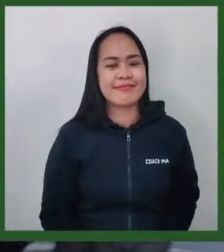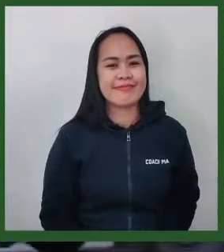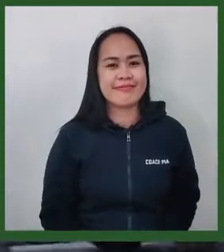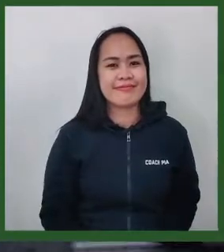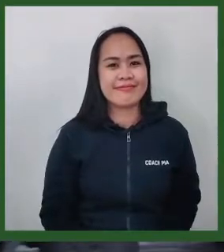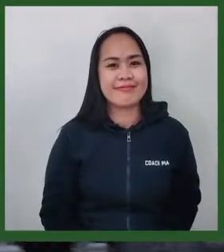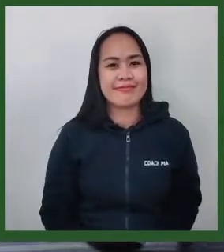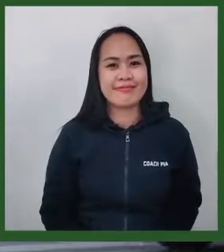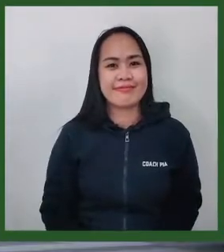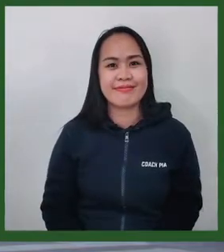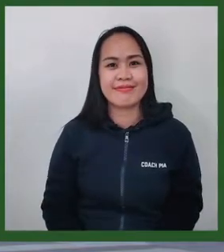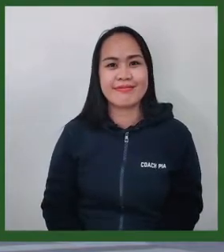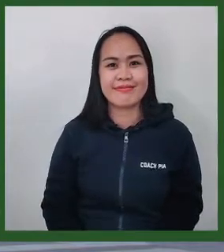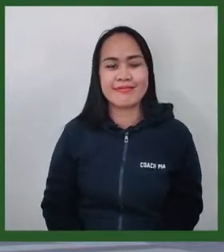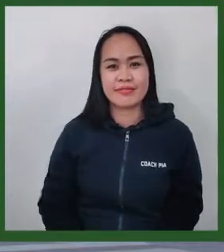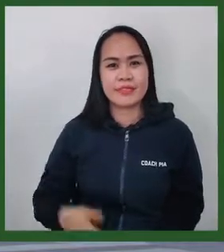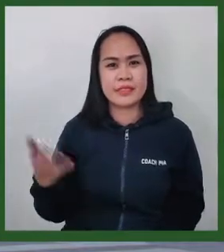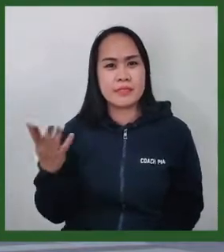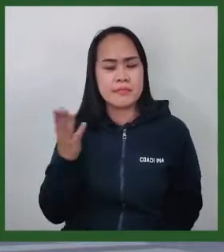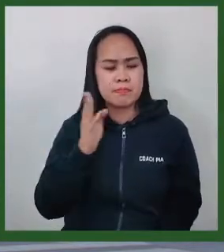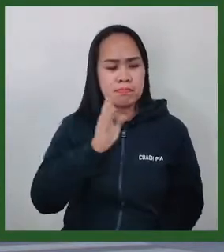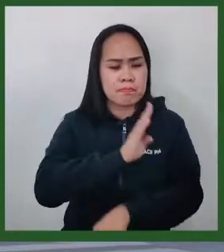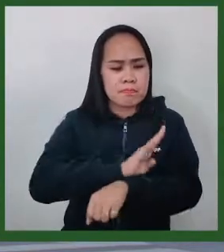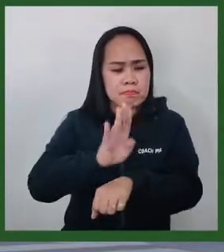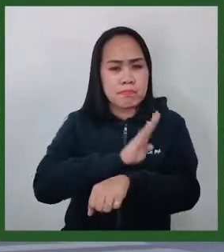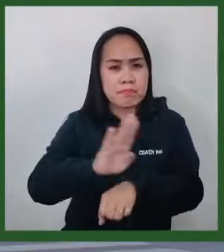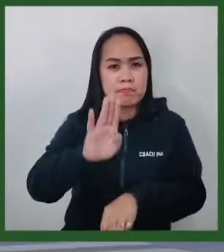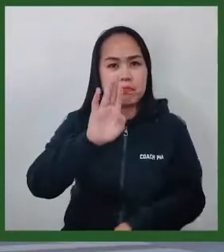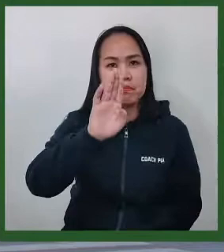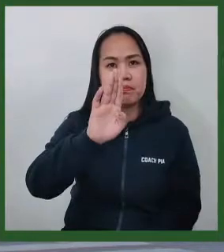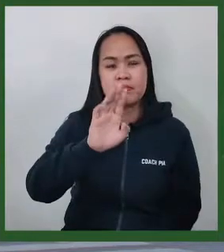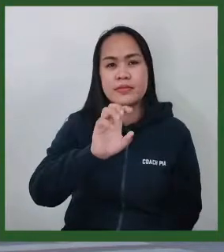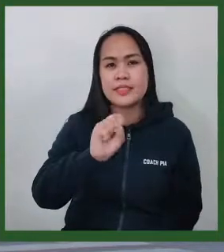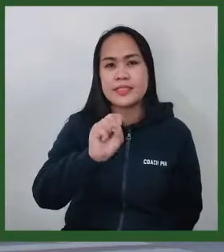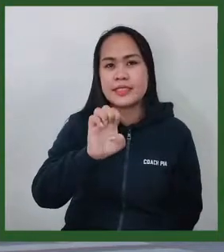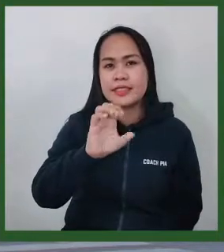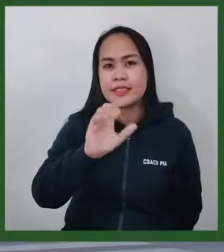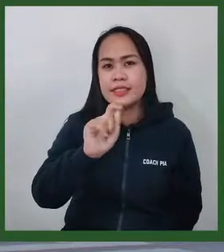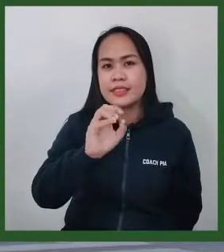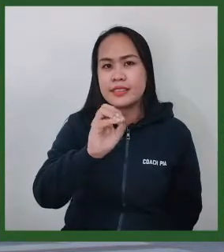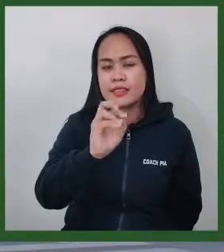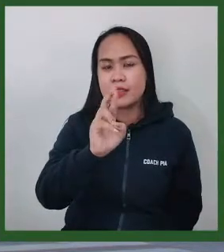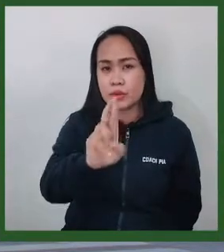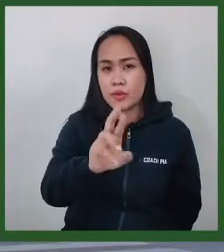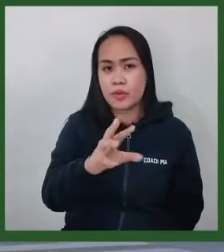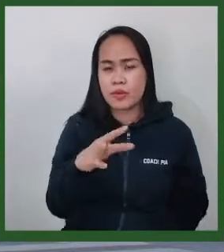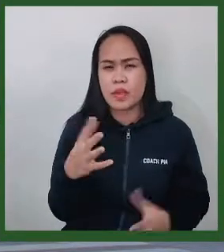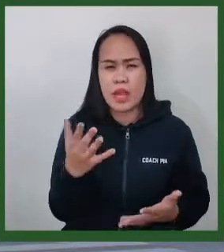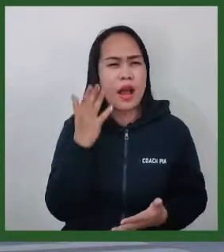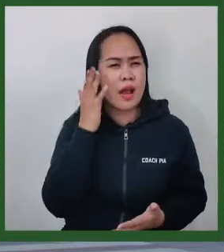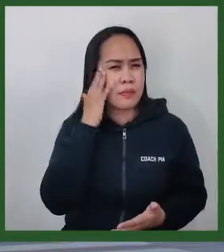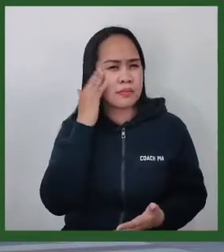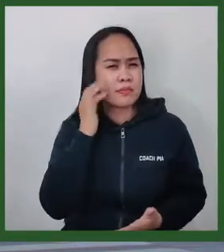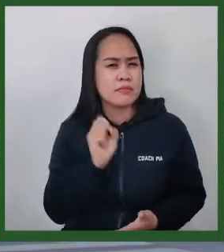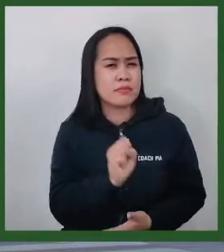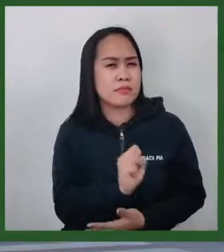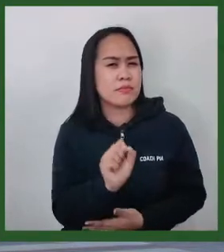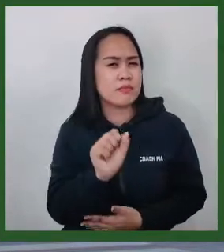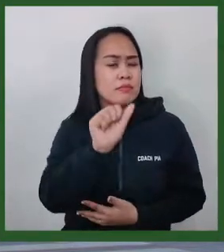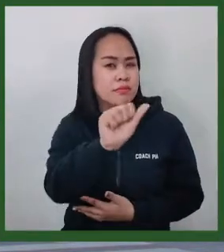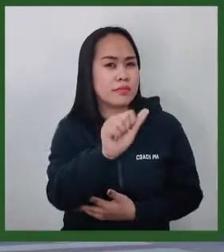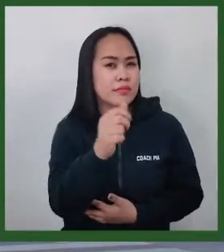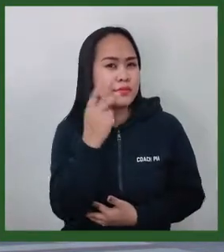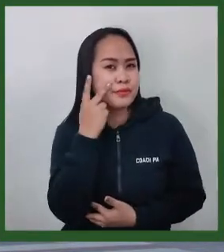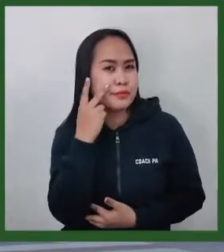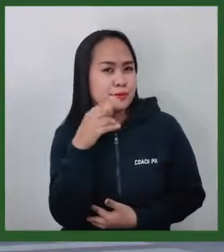naman po sa ating mga sa ating business sector, no, alam naman po natin na ang Barangay San Antonio dito po matatagpuan ang